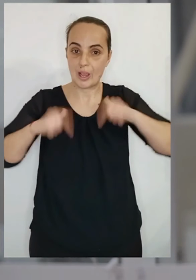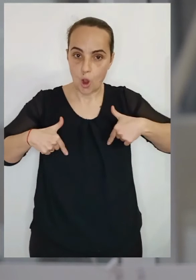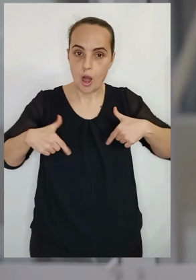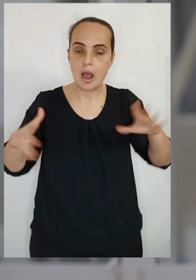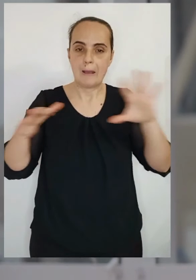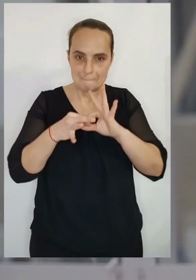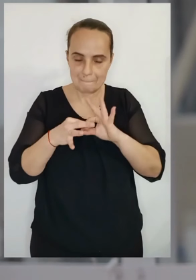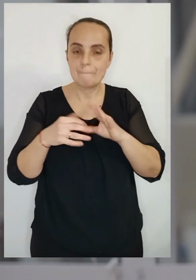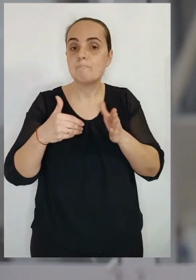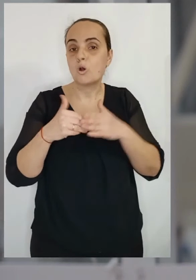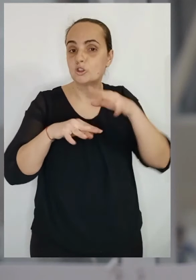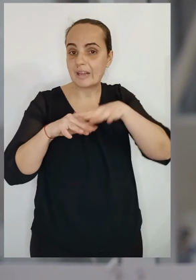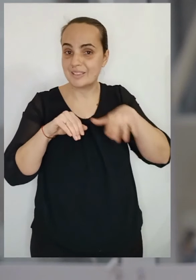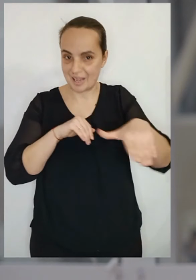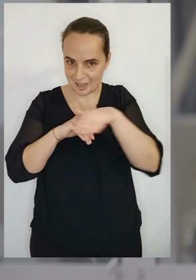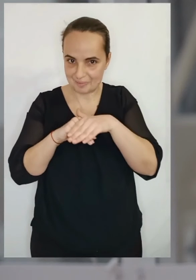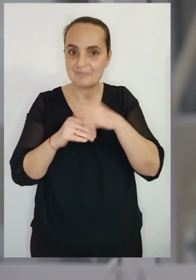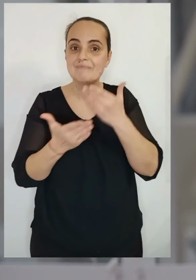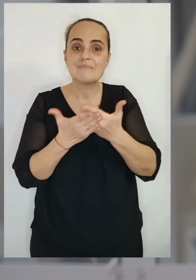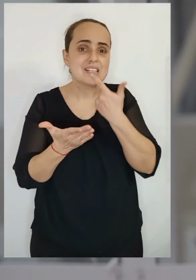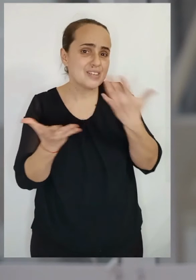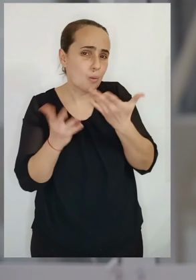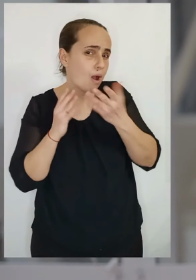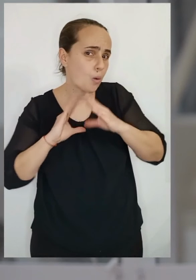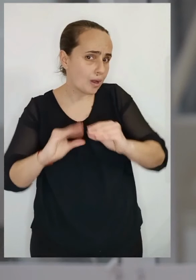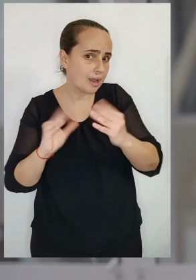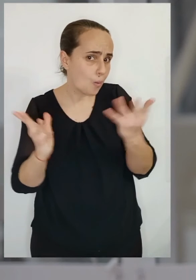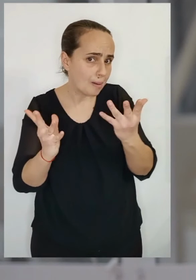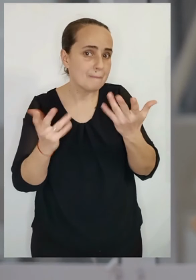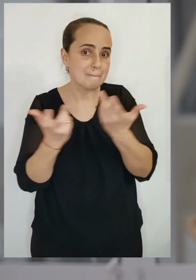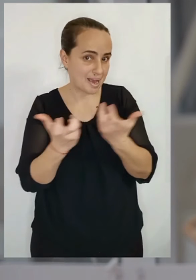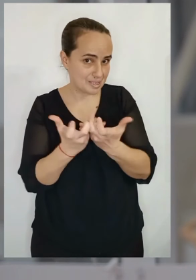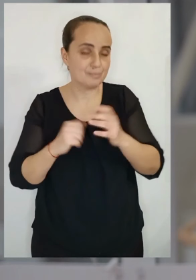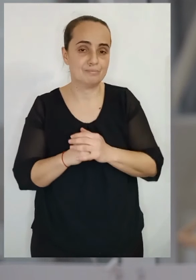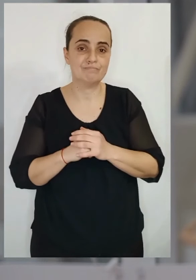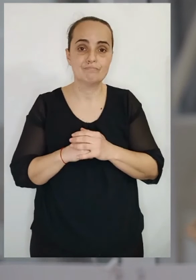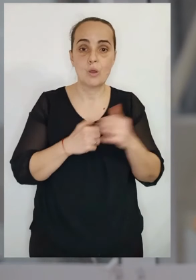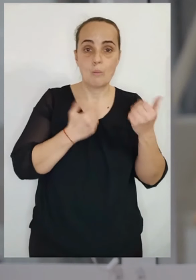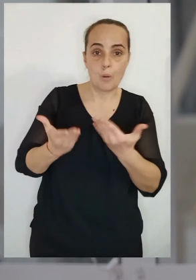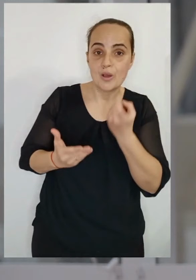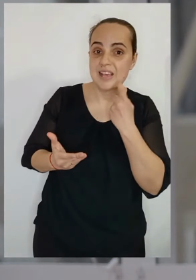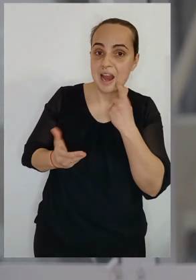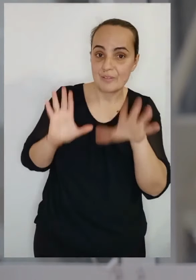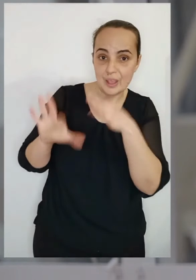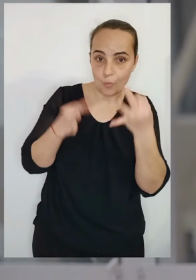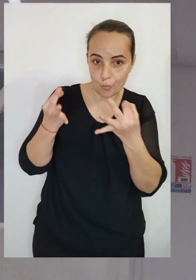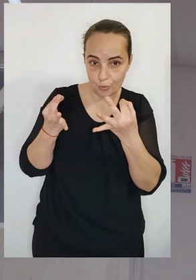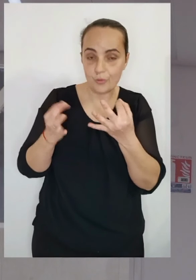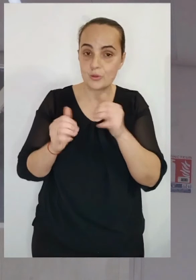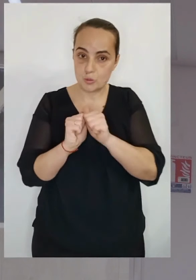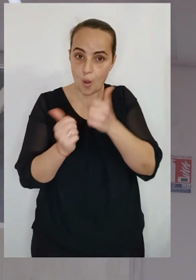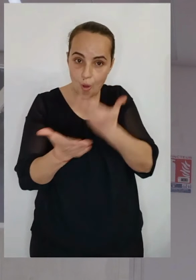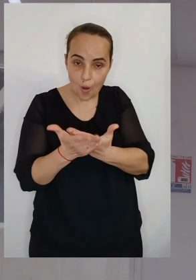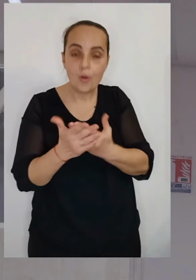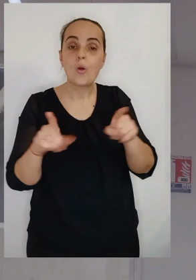d'écoles de proximité dans leur quartier. Et ça veut dire quoi? Ça veut dire à la fois initier à ce sport les élèves de cette école